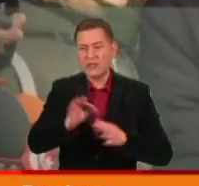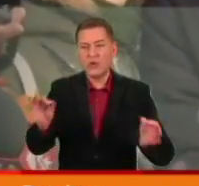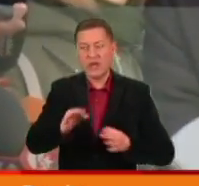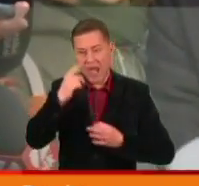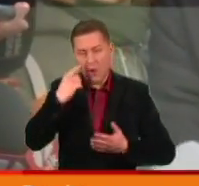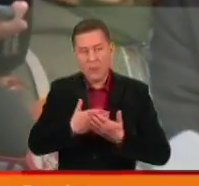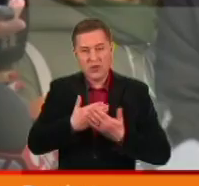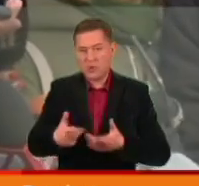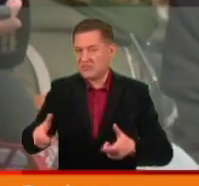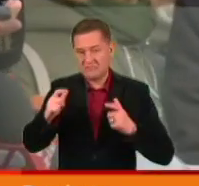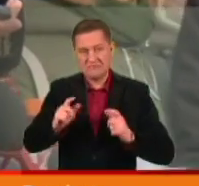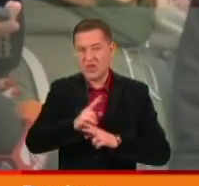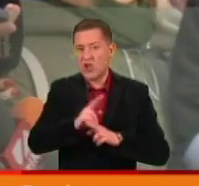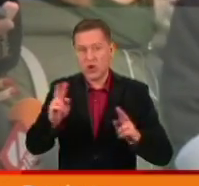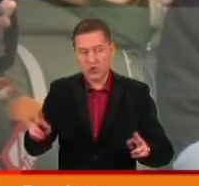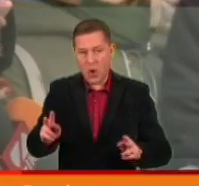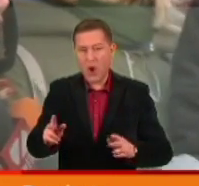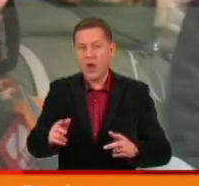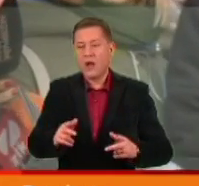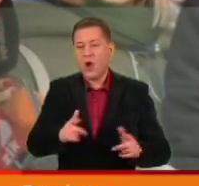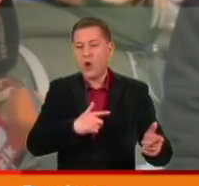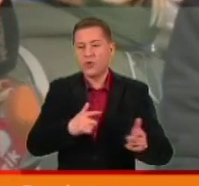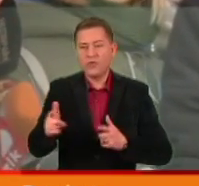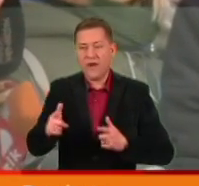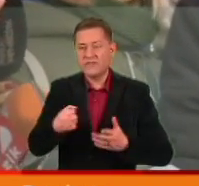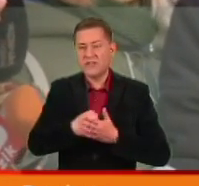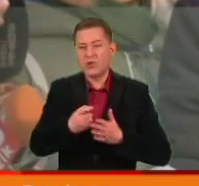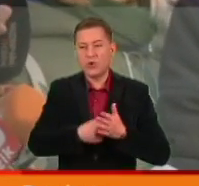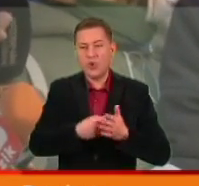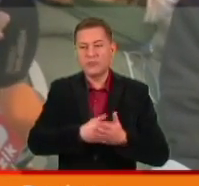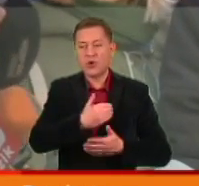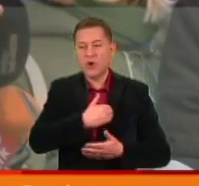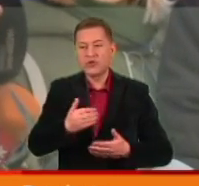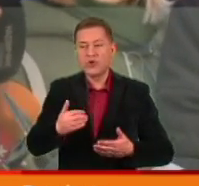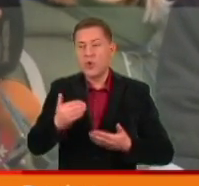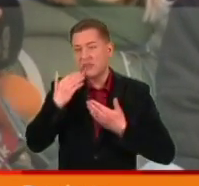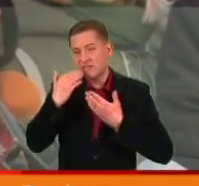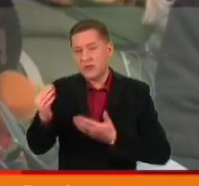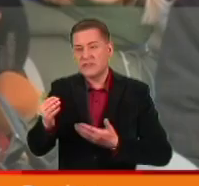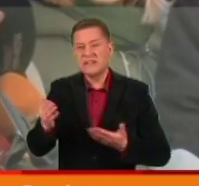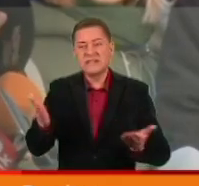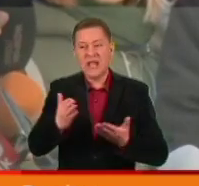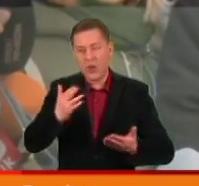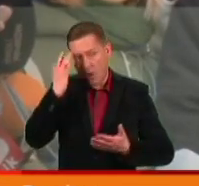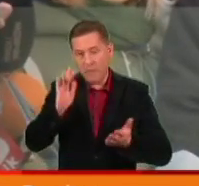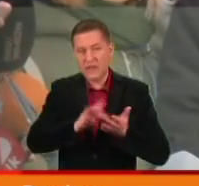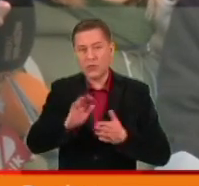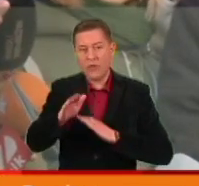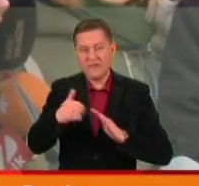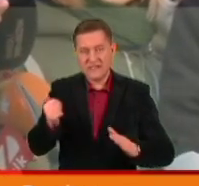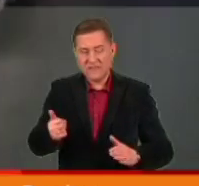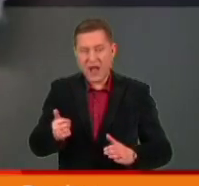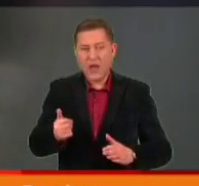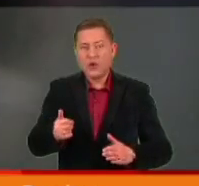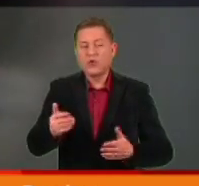ніхто не вручав. Готувався до допиту. Зараз хочу з'ясувати, з якою метою визивають, оскільки формально написано для відібрання